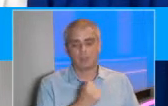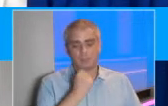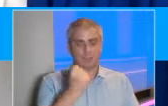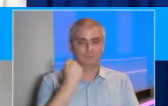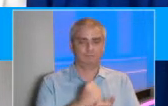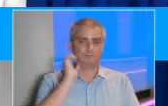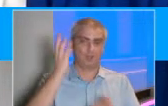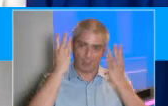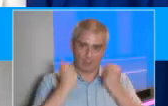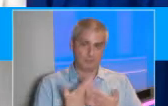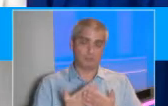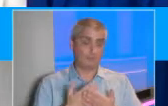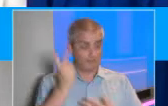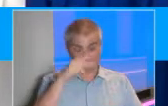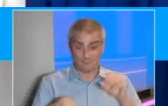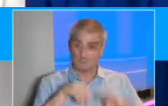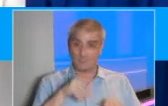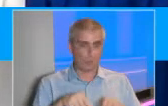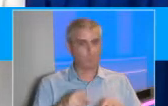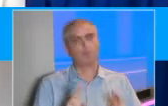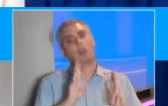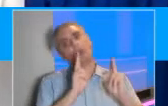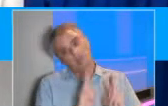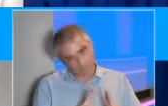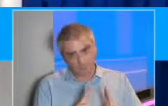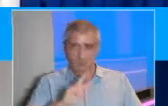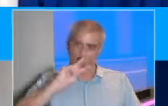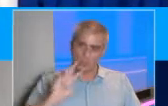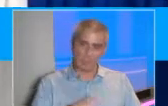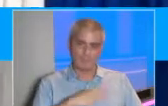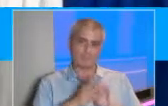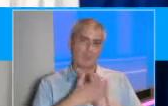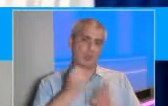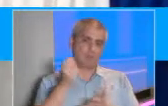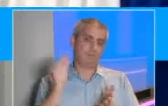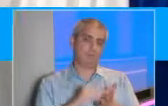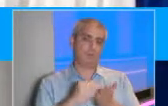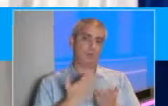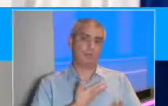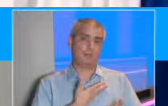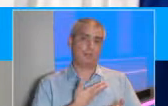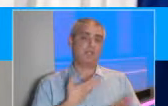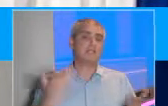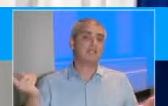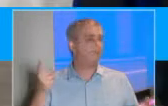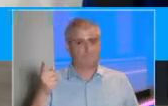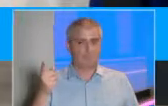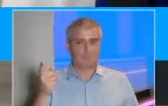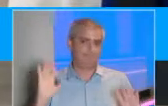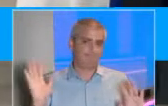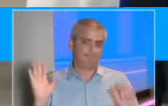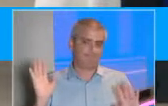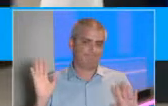התקציבים שלהם, הם מבינים שבחירות יתקעו שוב את התקציבים שהם צריכים לקבל, והם במובן